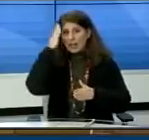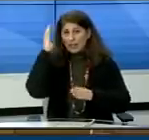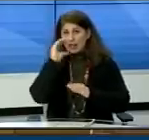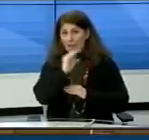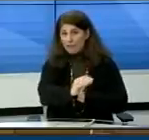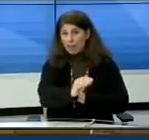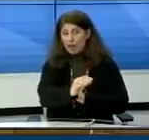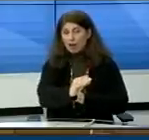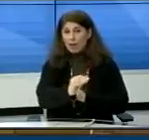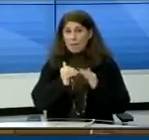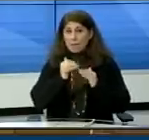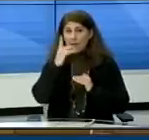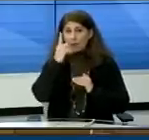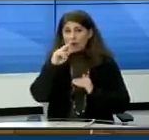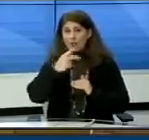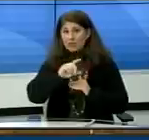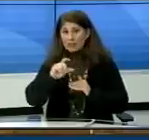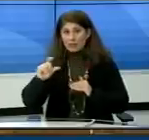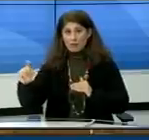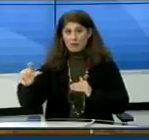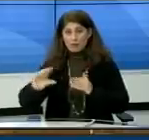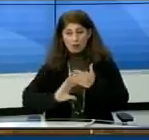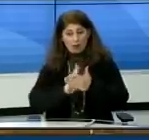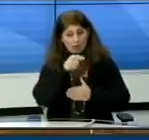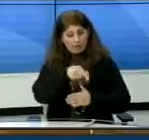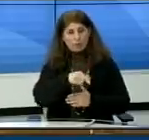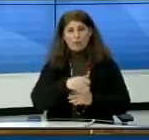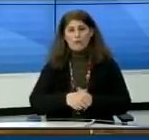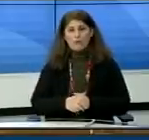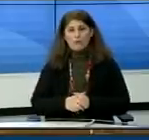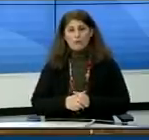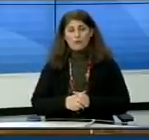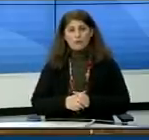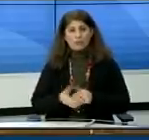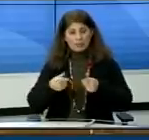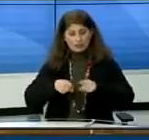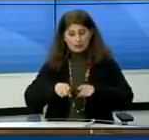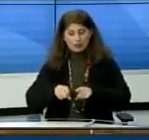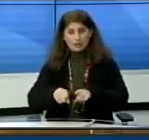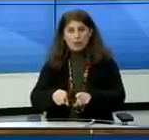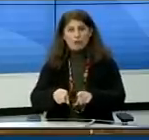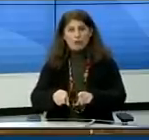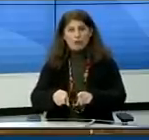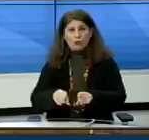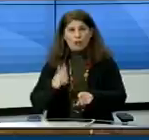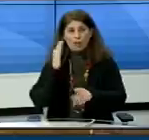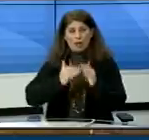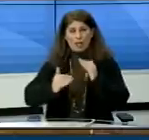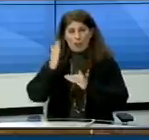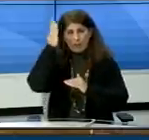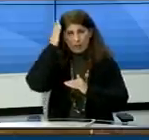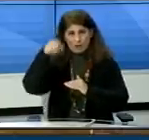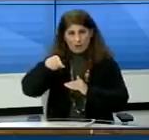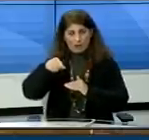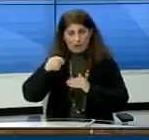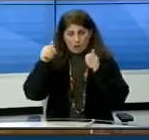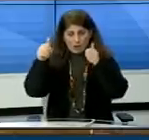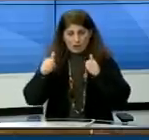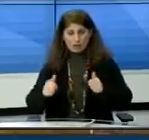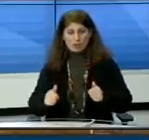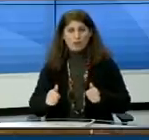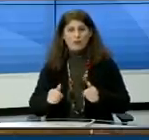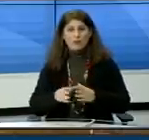του 1 δισεκατομμυρίου για την ανάπτυξή της. Ταυτόχρονα, ο επικεφαλής του Αμερικανικού κολοσσού μου